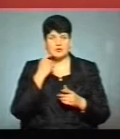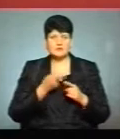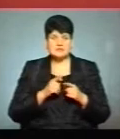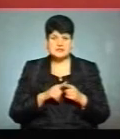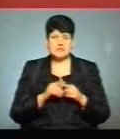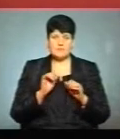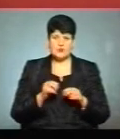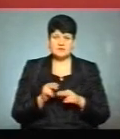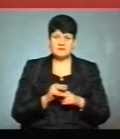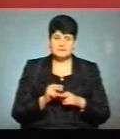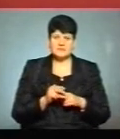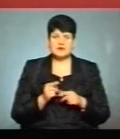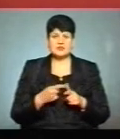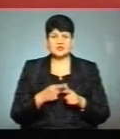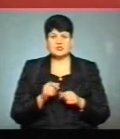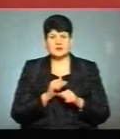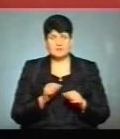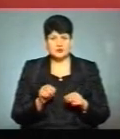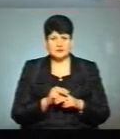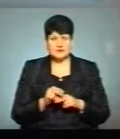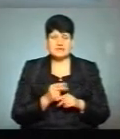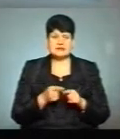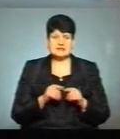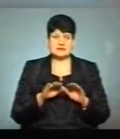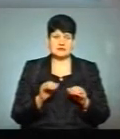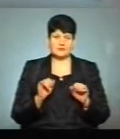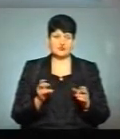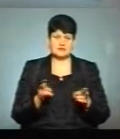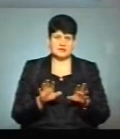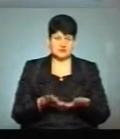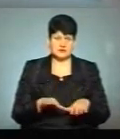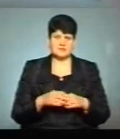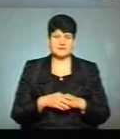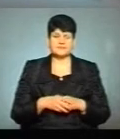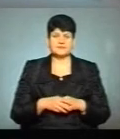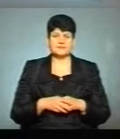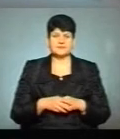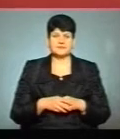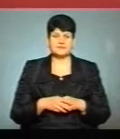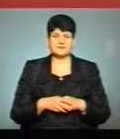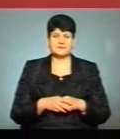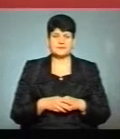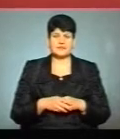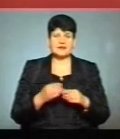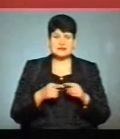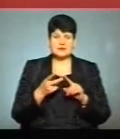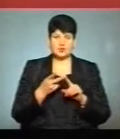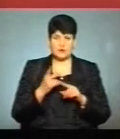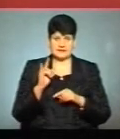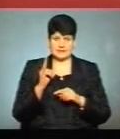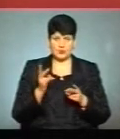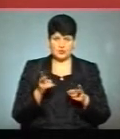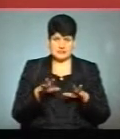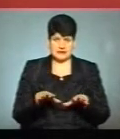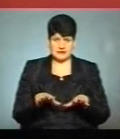можна буде усунути, чи можна буде вилікувати, тому що такі діти можуть залишатися. Але зазвичай такі діти усиновлюються. Отже, це друга дитина, яку